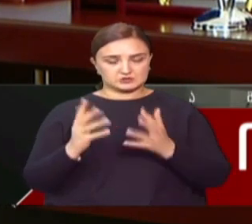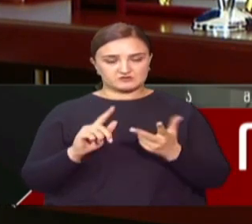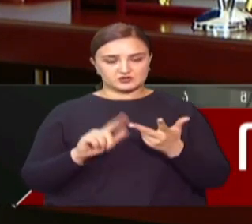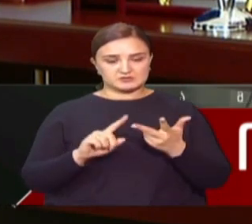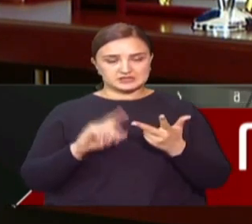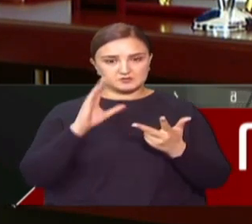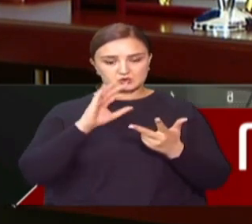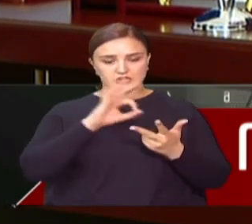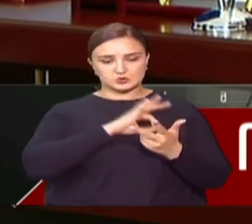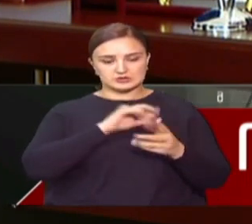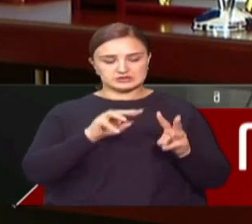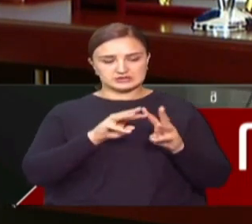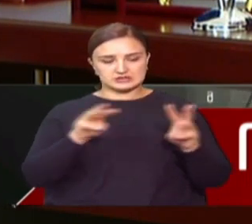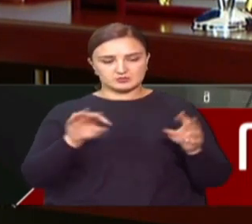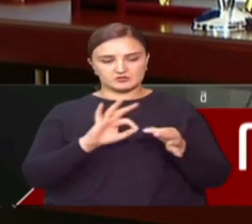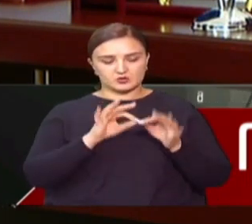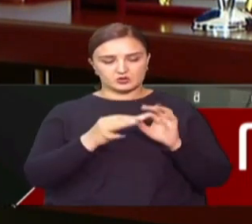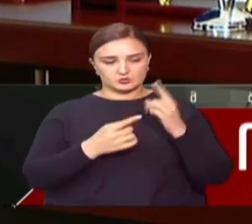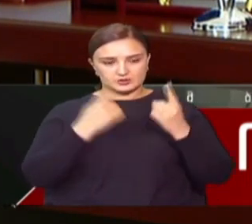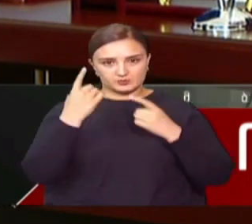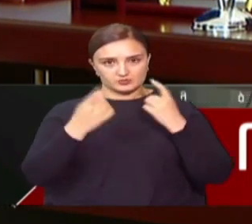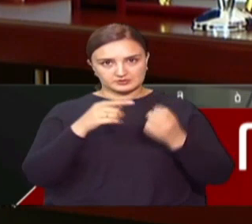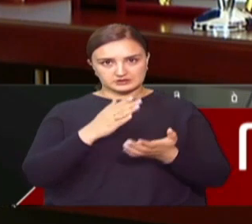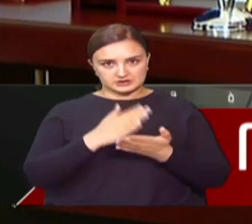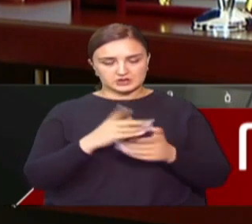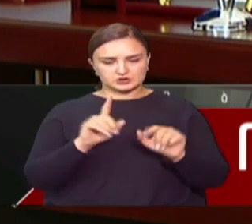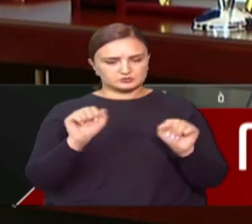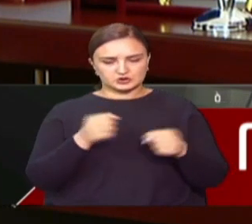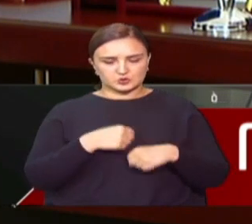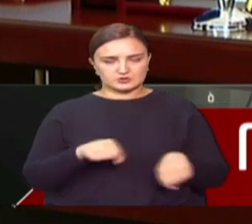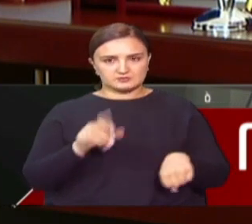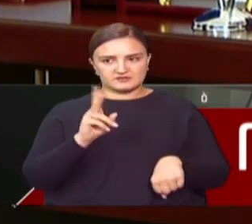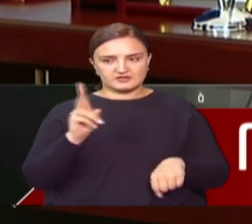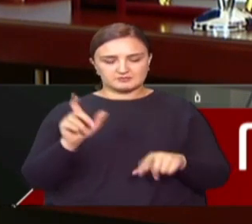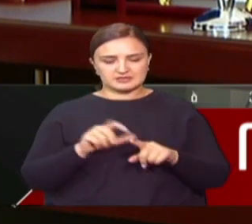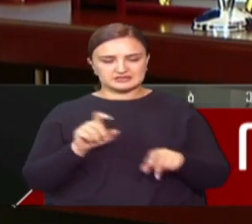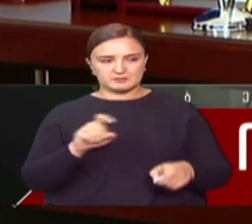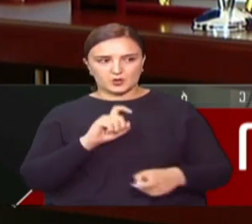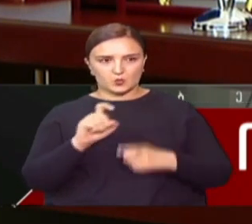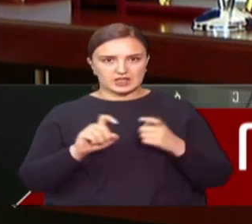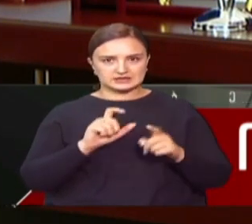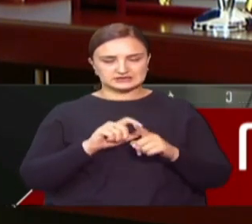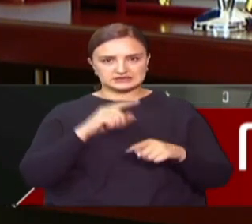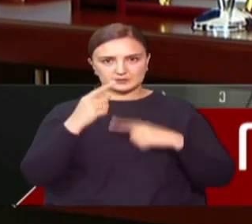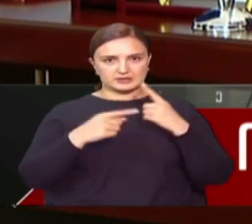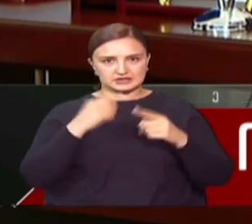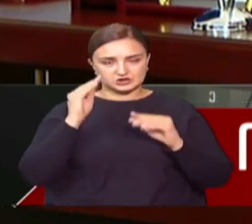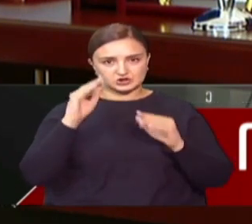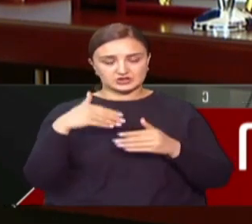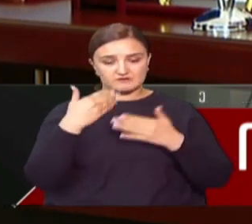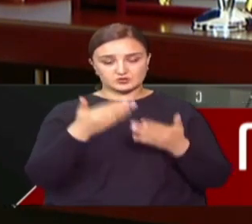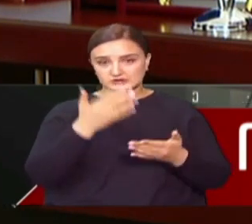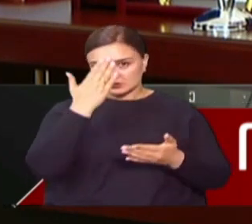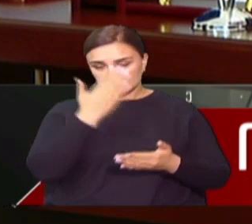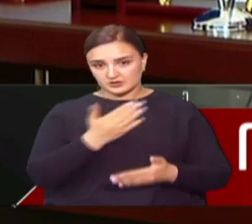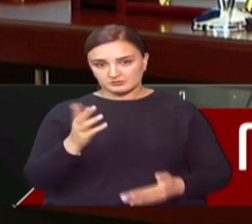როდესაც იუსტიციის სამინისტროს კონკრეტული ინფორმაცია აქვს, შეუძლებელია უბრალოდ ვინმე მე ხა სპეკულაციური ინტერპრეტაციები შესთავაზოს